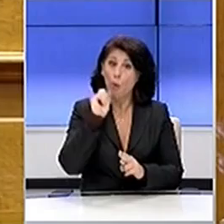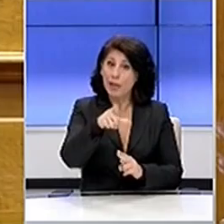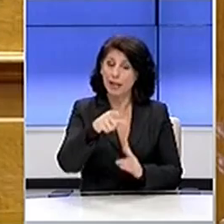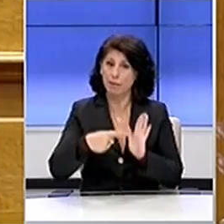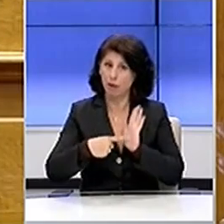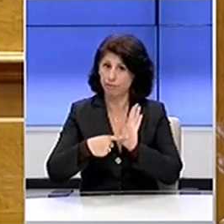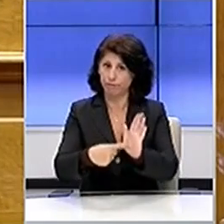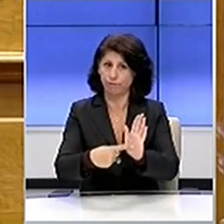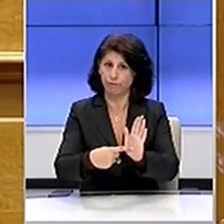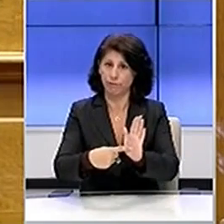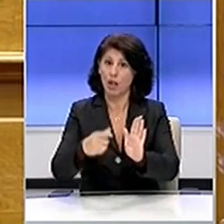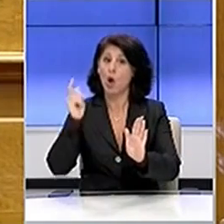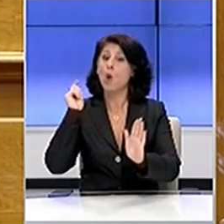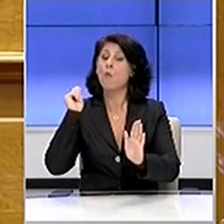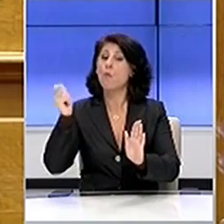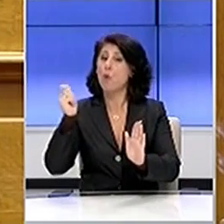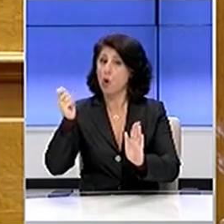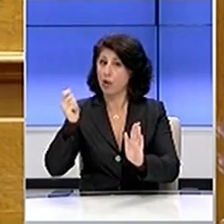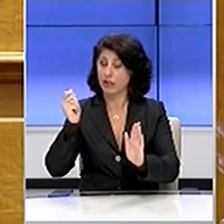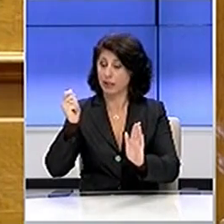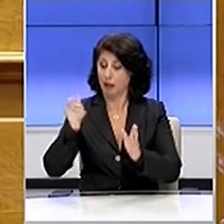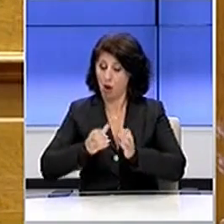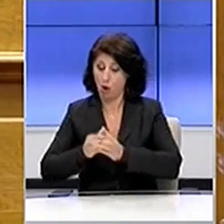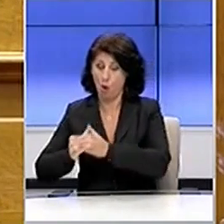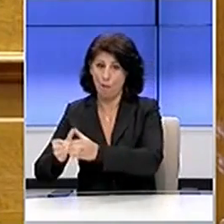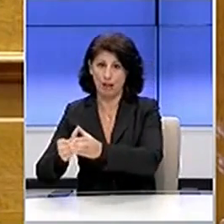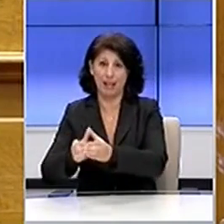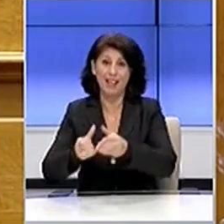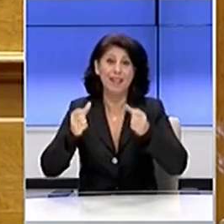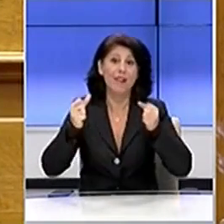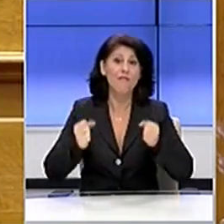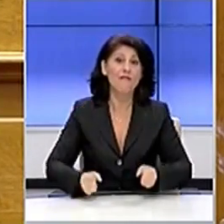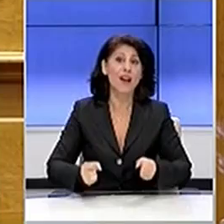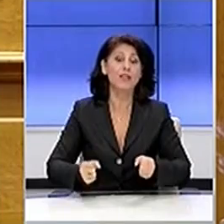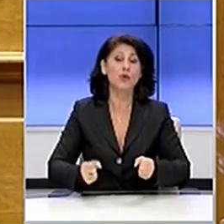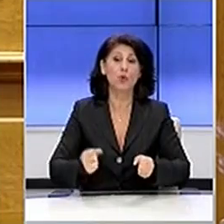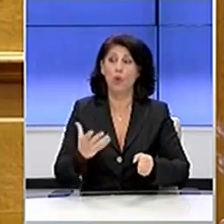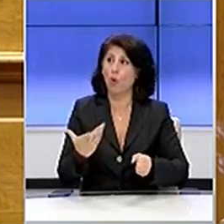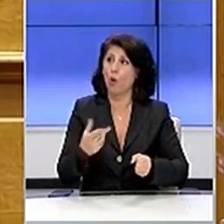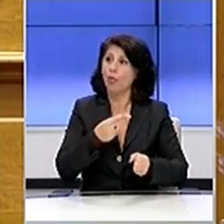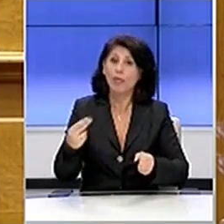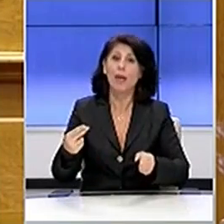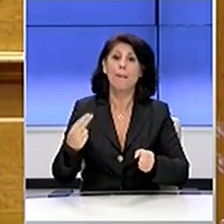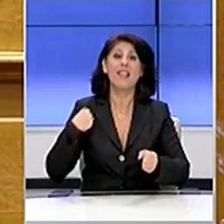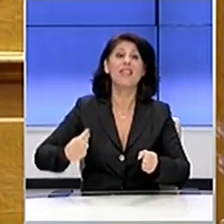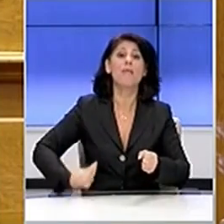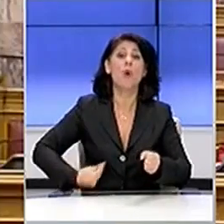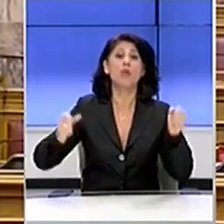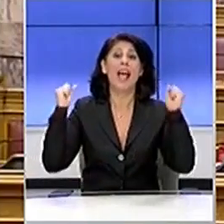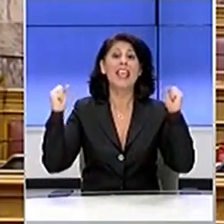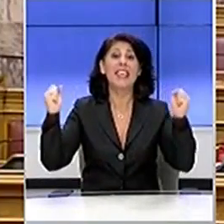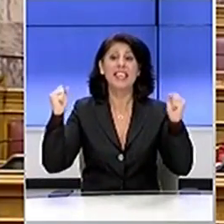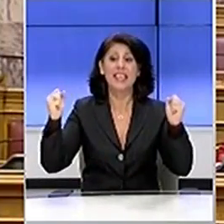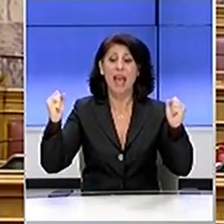εκπέμπεται από τις πολιτικές δυνάμεις για τους βασικούς άξονες της δημόσιας υγείας να είναι ενιαίο, ομοιόμορφο και να